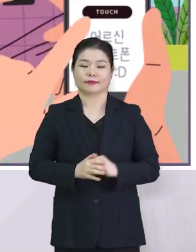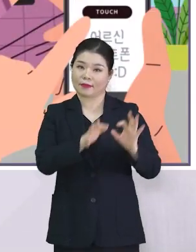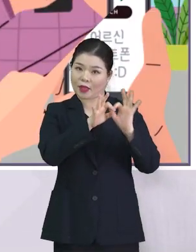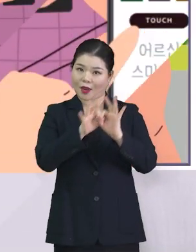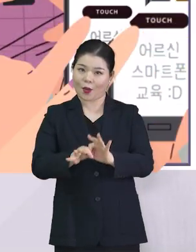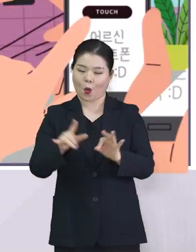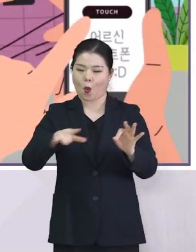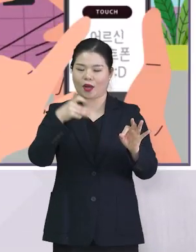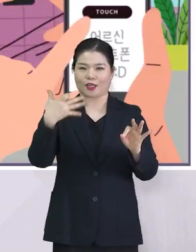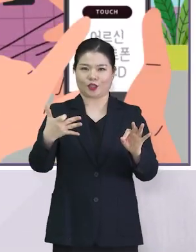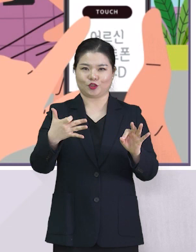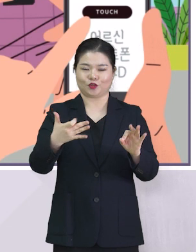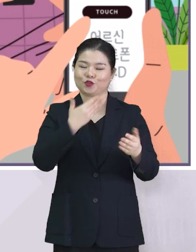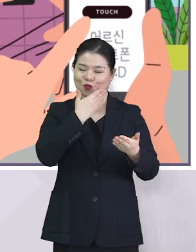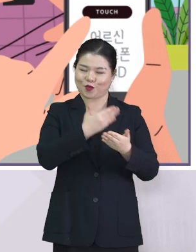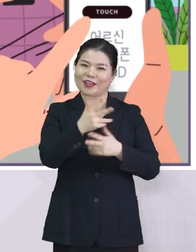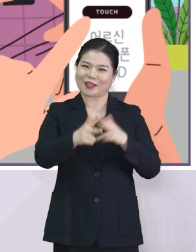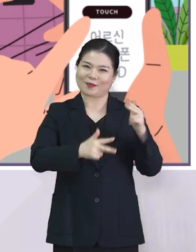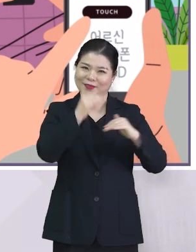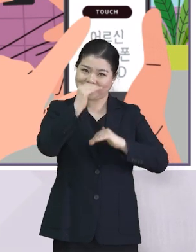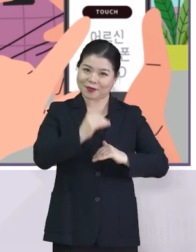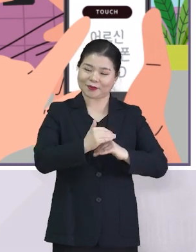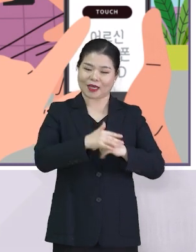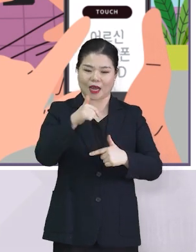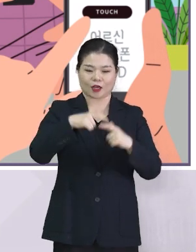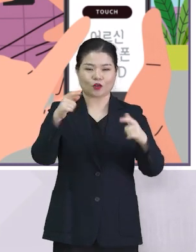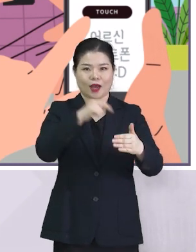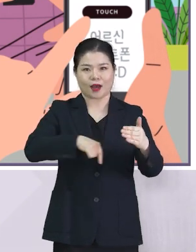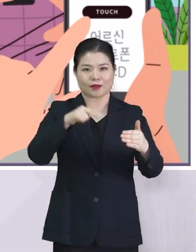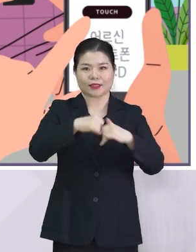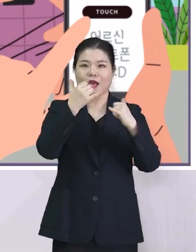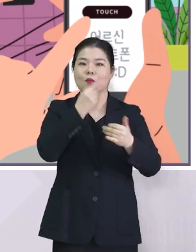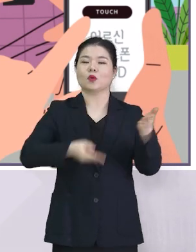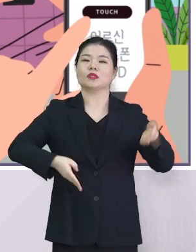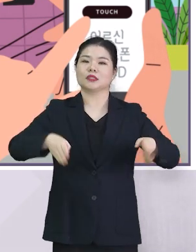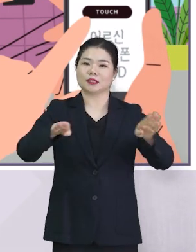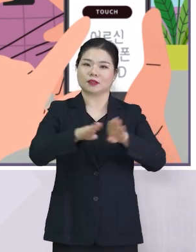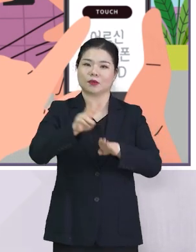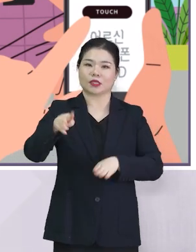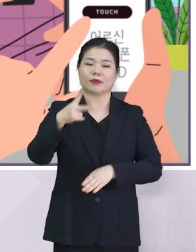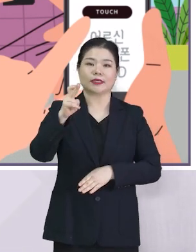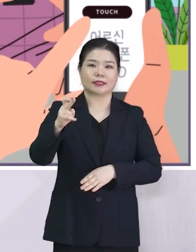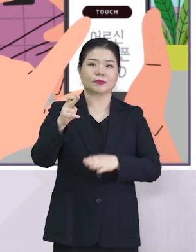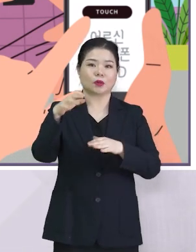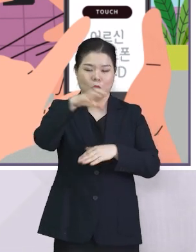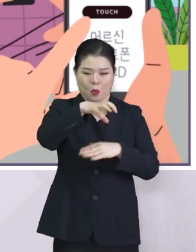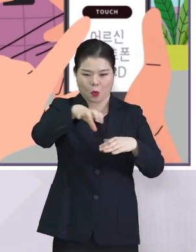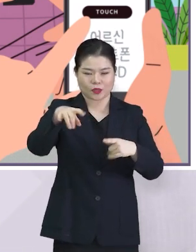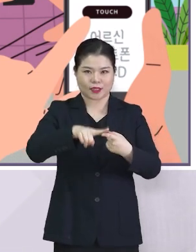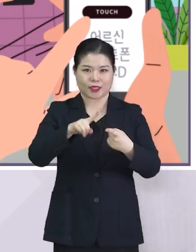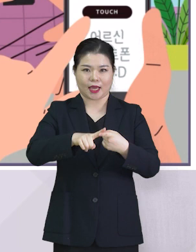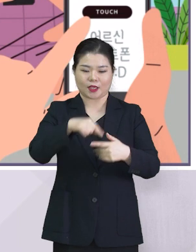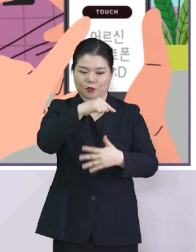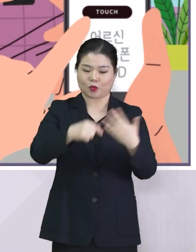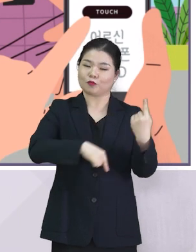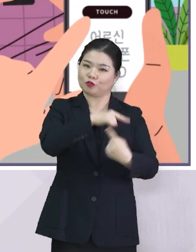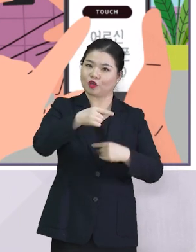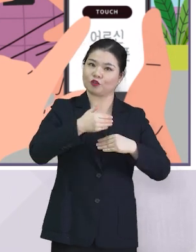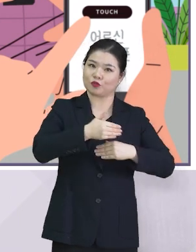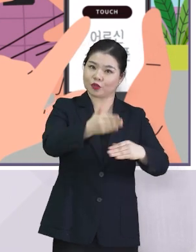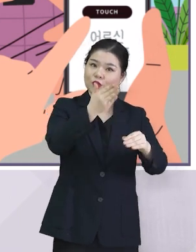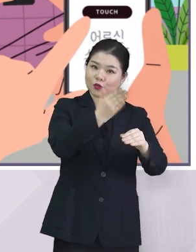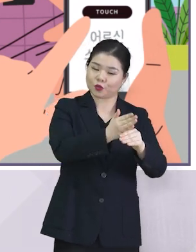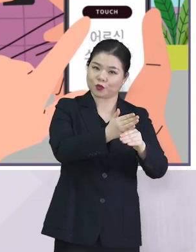이어서 코로나19 주요 정책입니다. 강남구가 관내 사회복지시설 212개소에 690개 프로그램을 운영